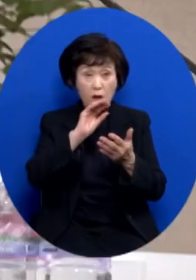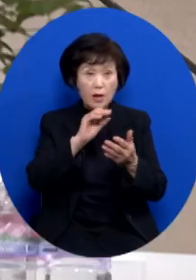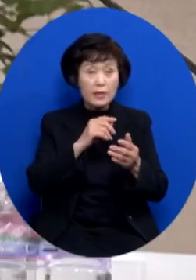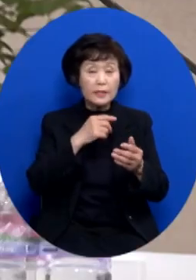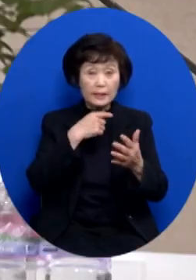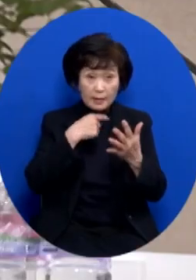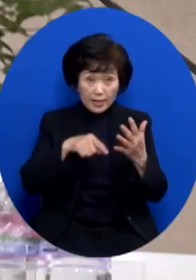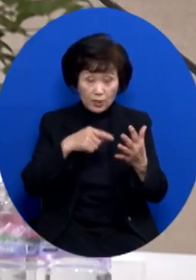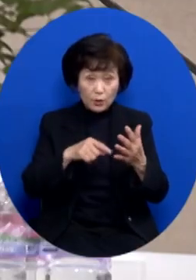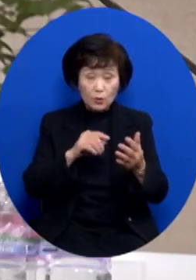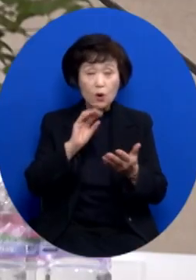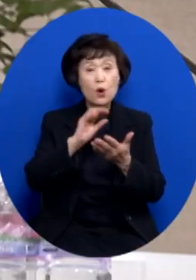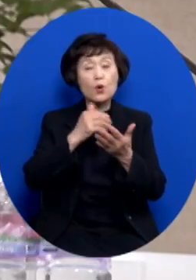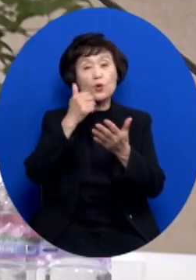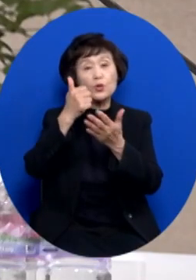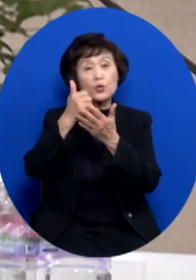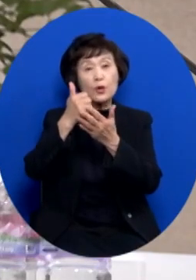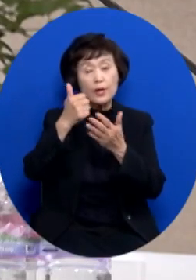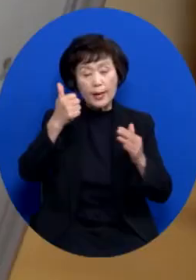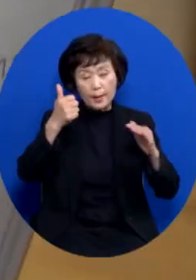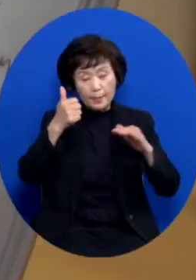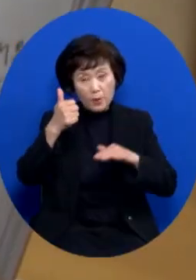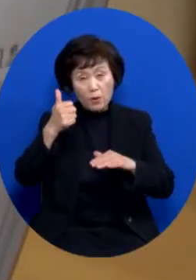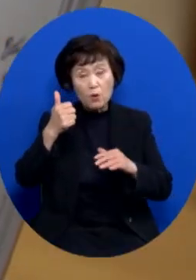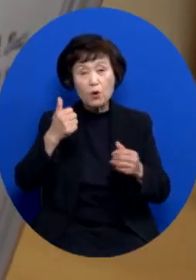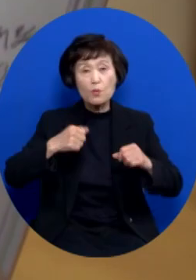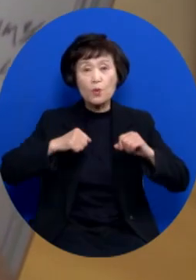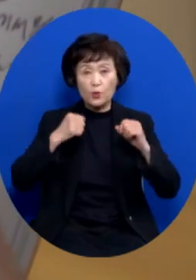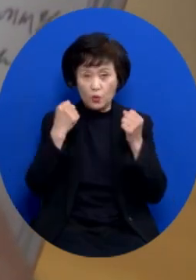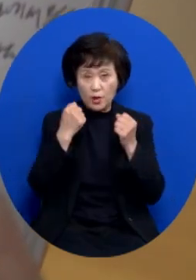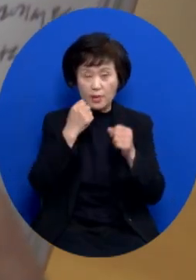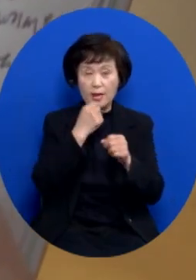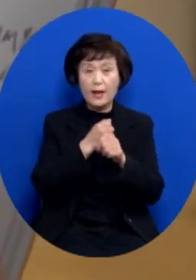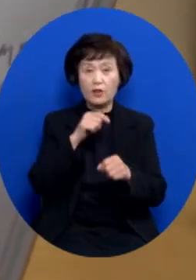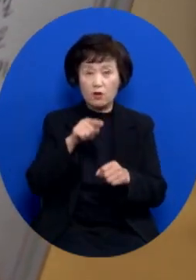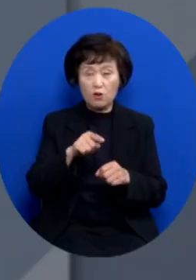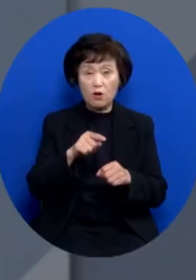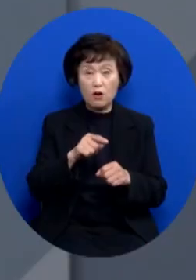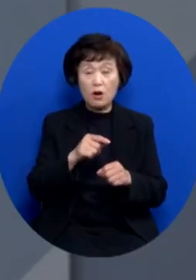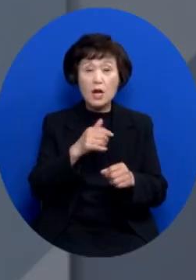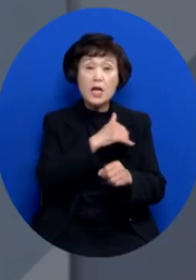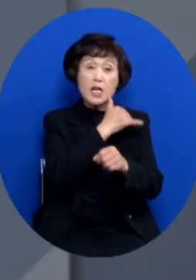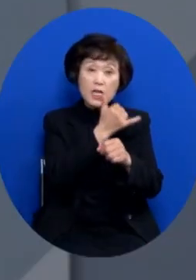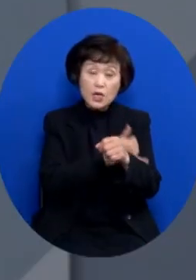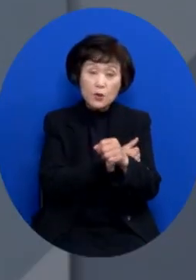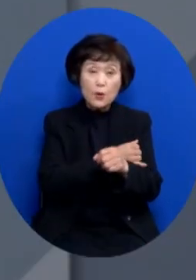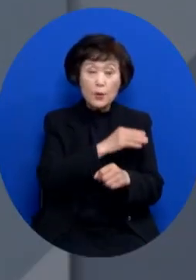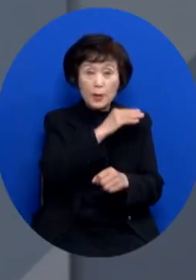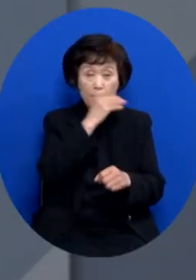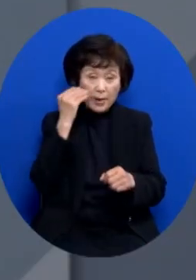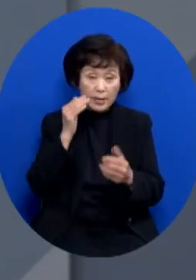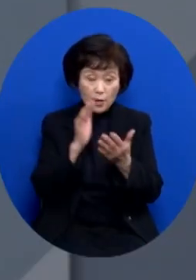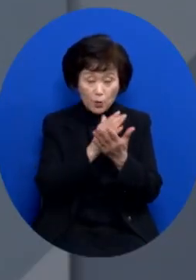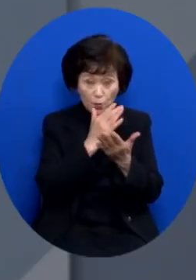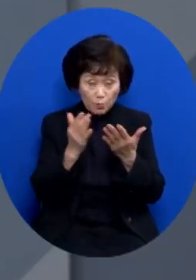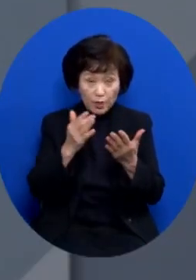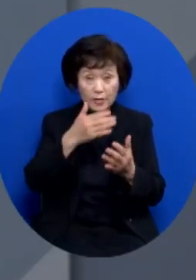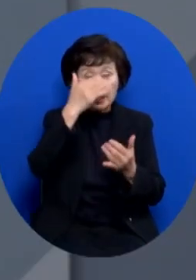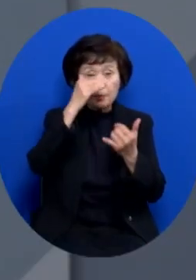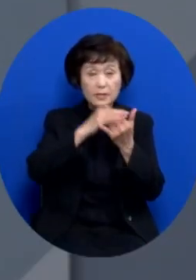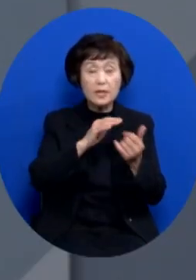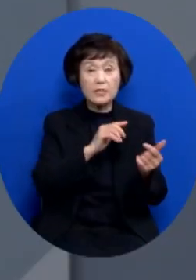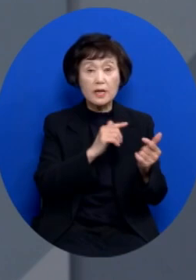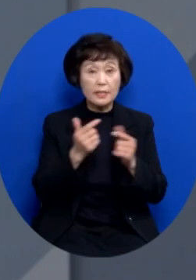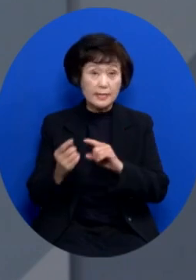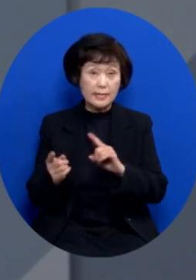하는 어떤 그런 길을 우리가 해야 된다고 보는데요. 정말 인권을 정확하게 하고 바르게 구별하여 다음 세대를 살리고 특히 우리